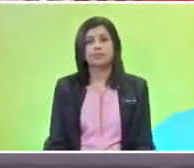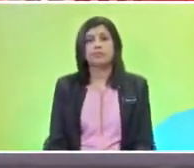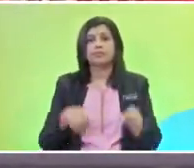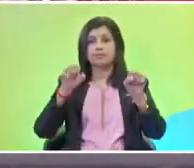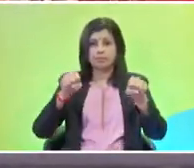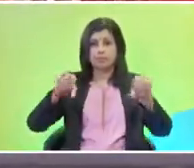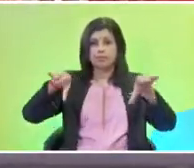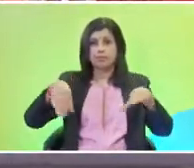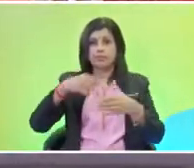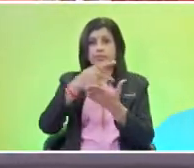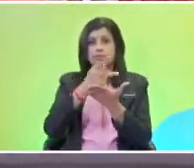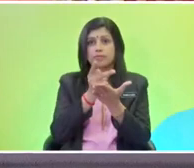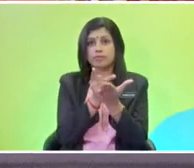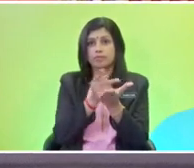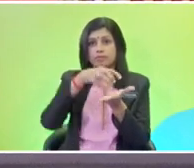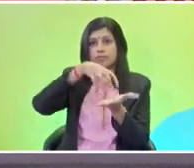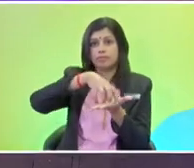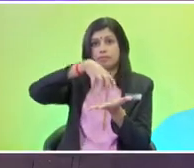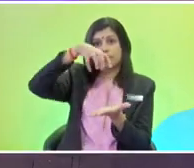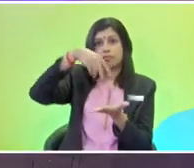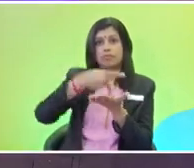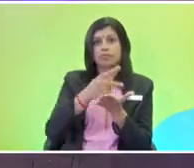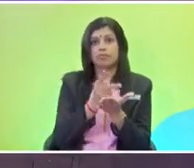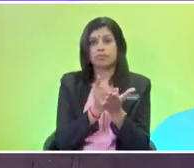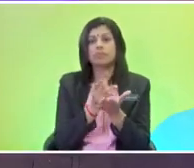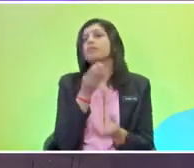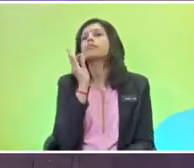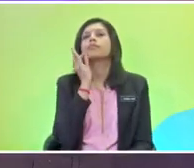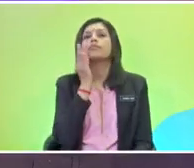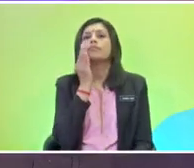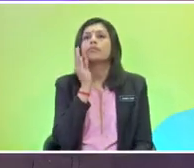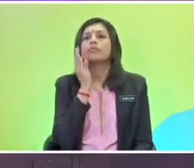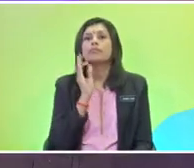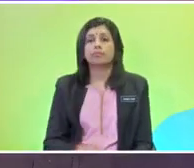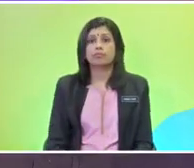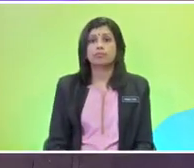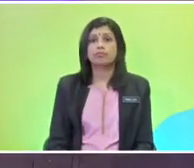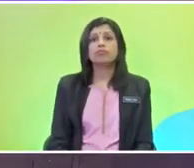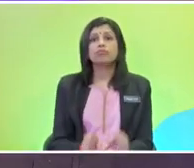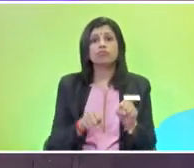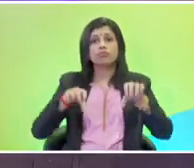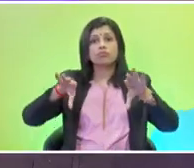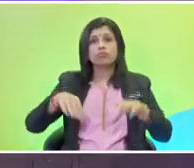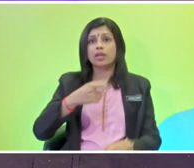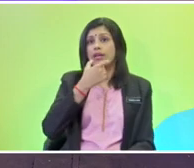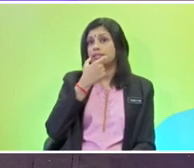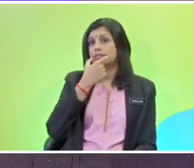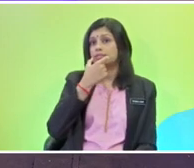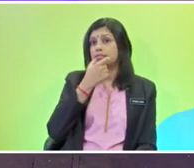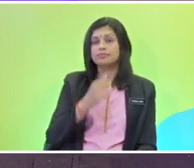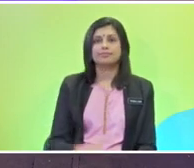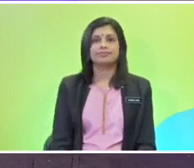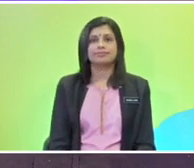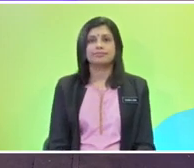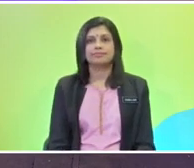buah. Sungguh. Kita boleh masukkan dalam bancuhan kek ataupun buat biskut pun boleh sebenarnya. Yalah.